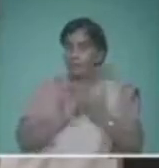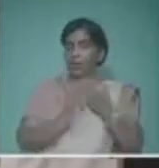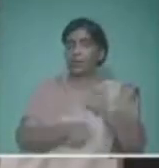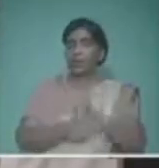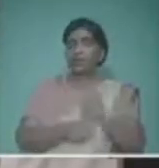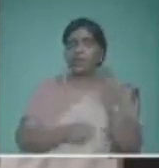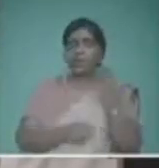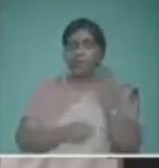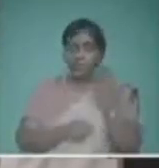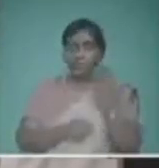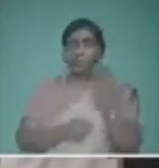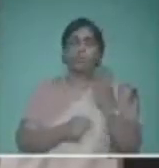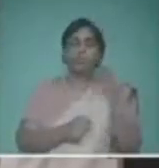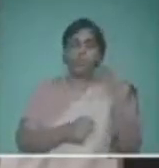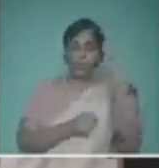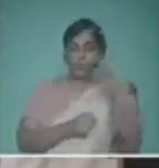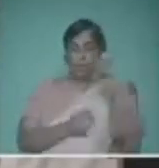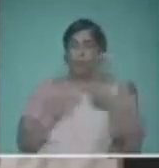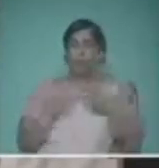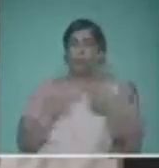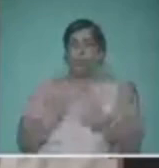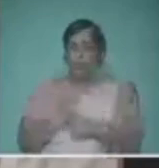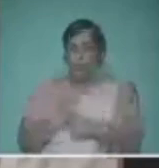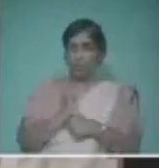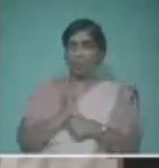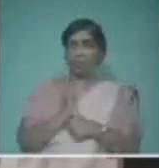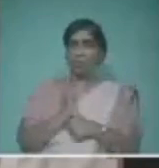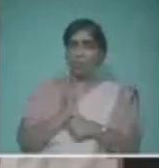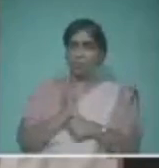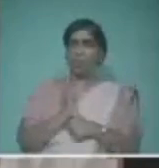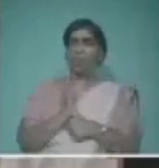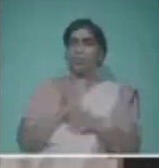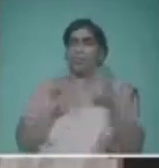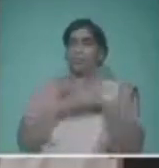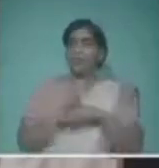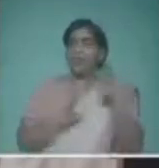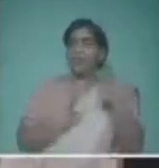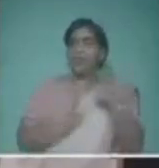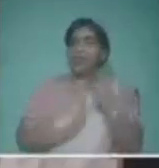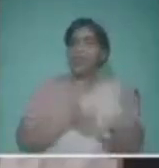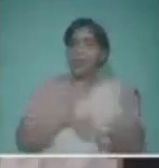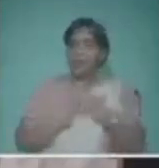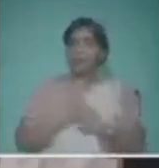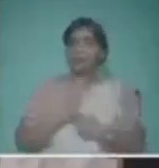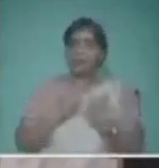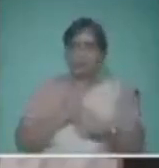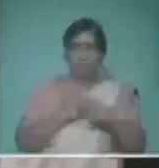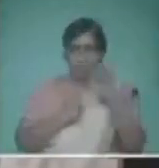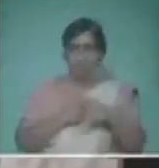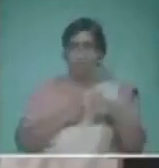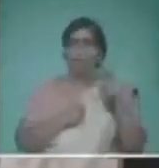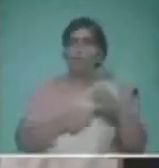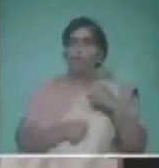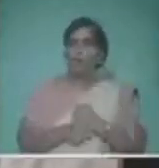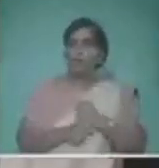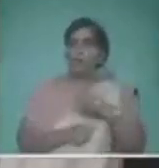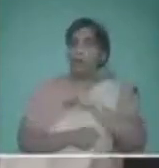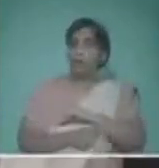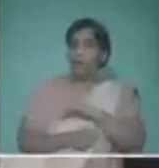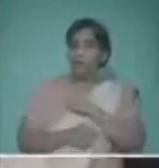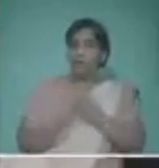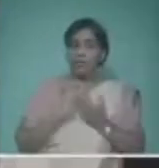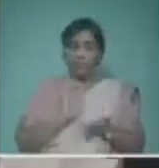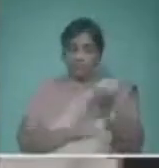මුදල් කළමනාකාර පනතක් පබ්ලික් ෆිනෑන්ස් මැජරීමේ යටතේ නව නීති සම්පාදනය කරනවා. රාජ්‍ය ආදායම් ඉහළ